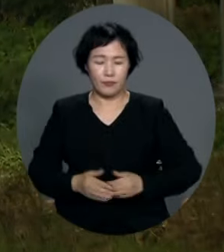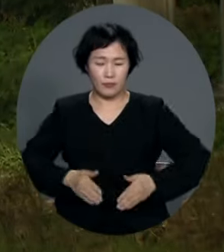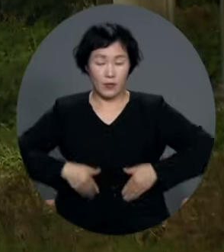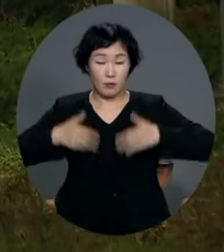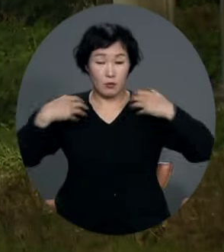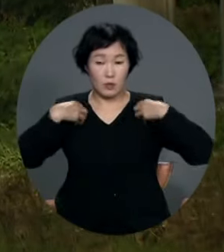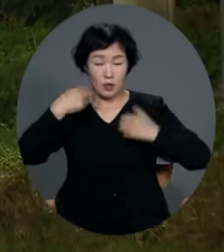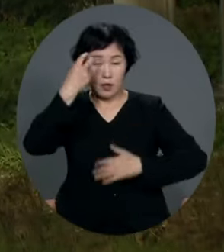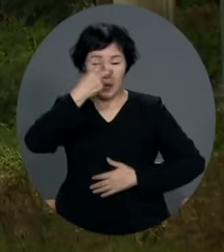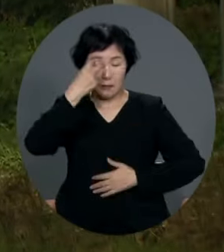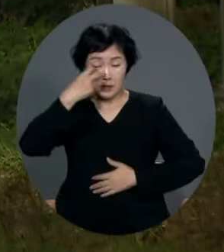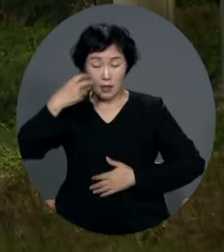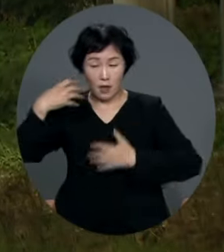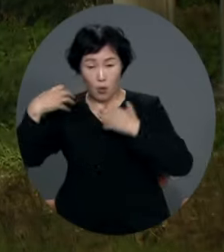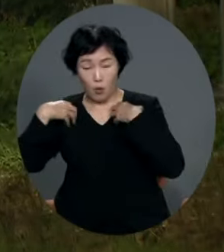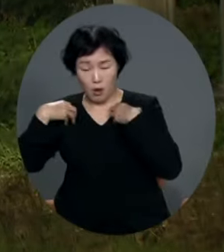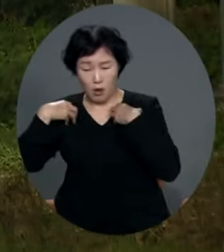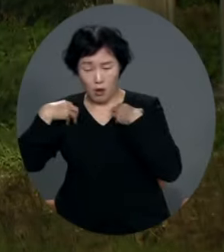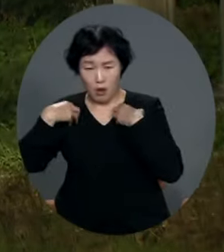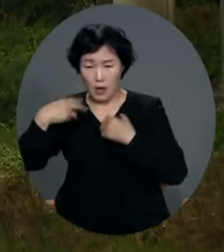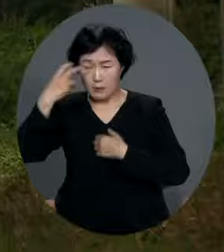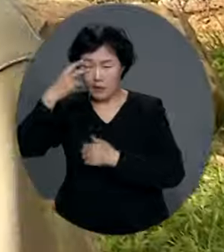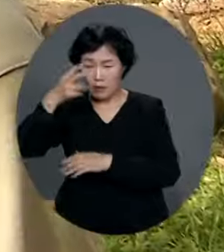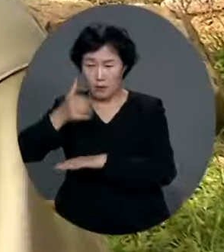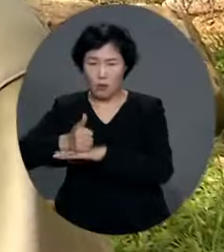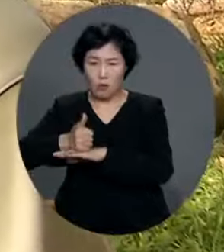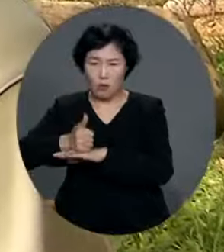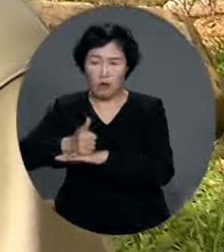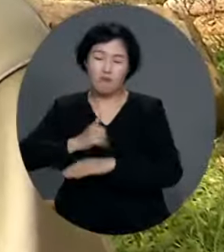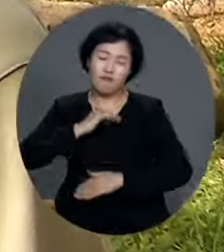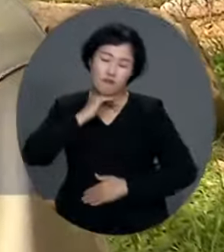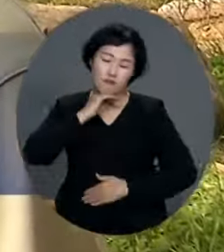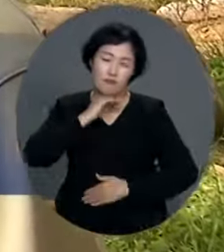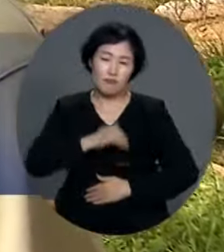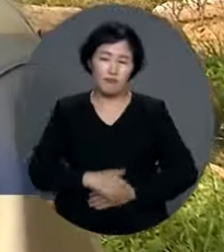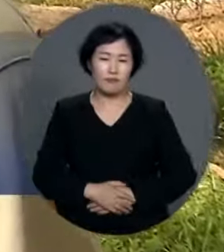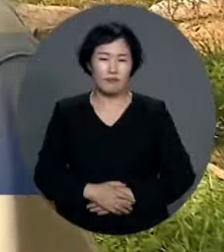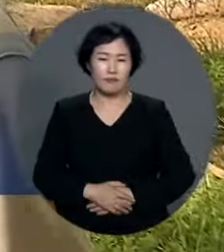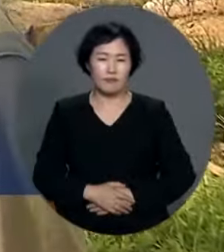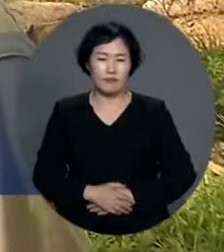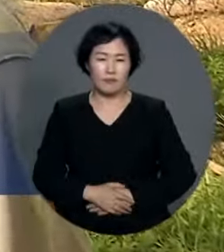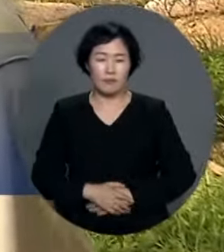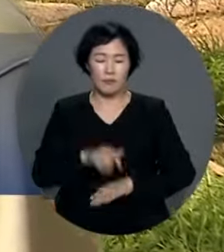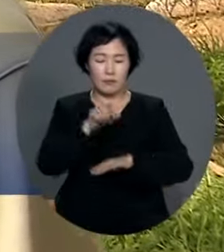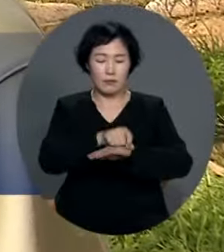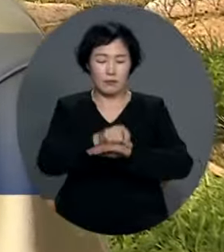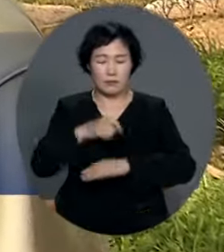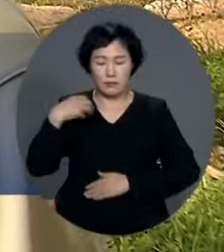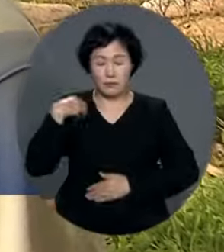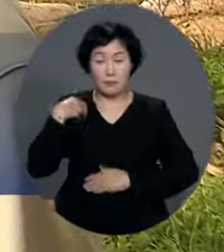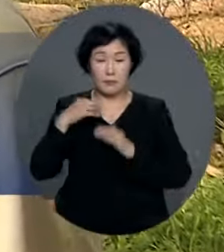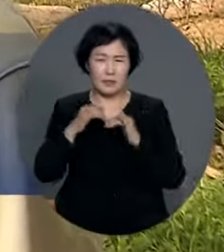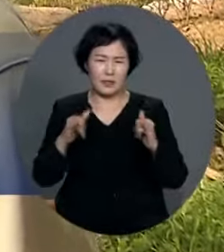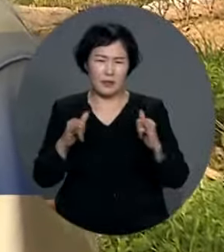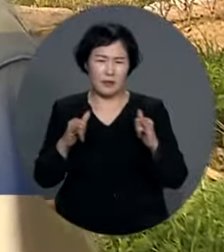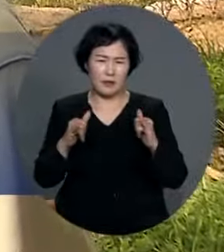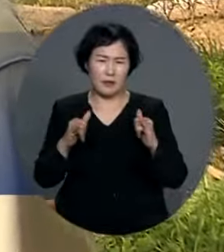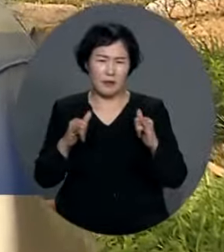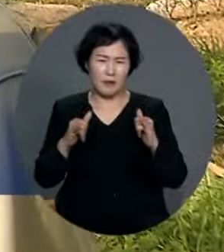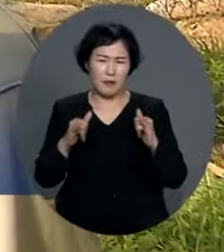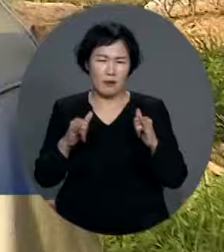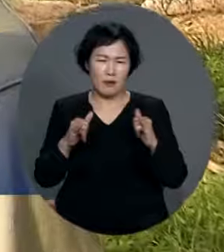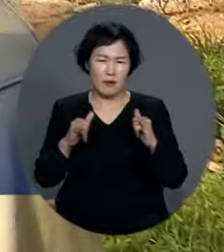남구청은 감사원의 감사 결과만 기다리고 있습니다. 책임지고 있는 행정 담당하는 사람들이 좀 열심히